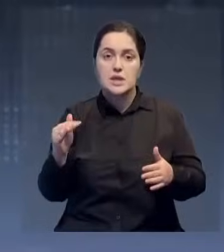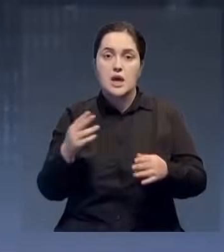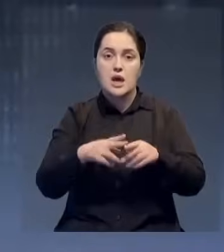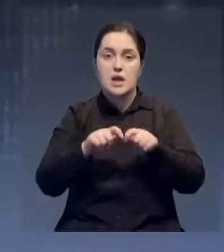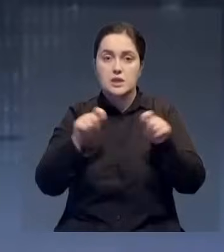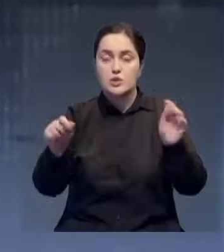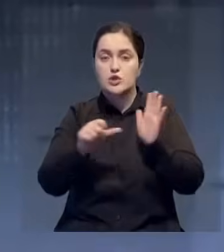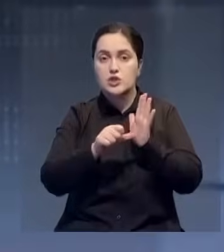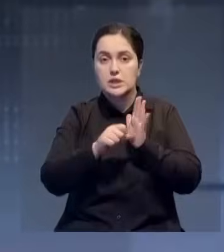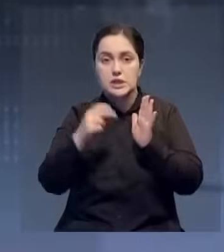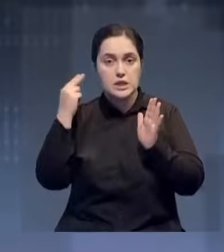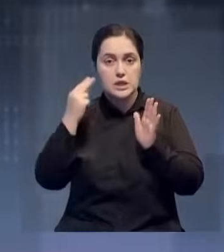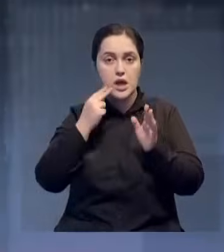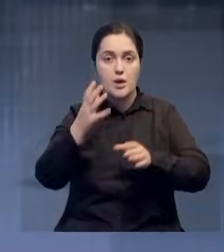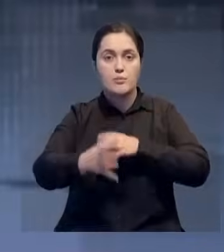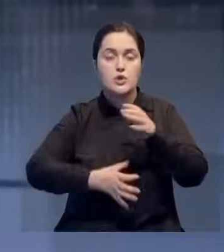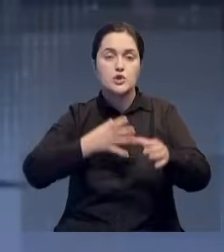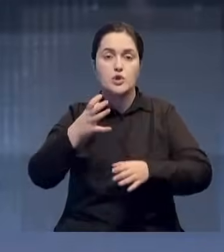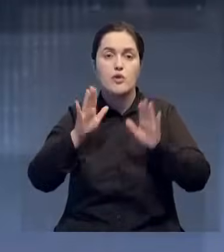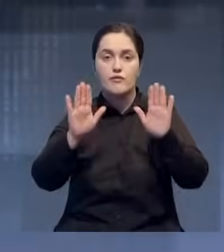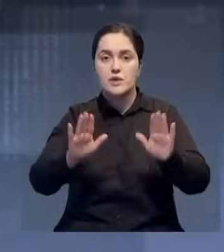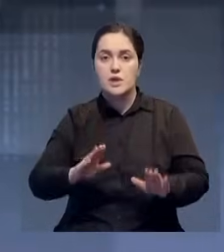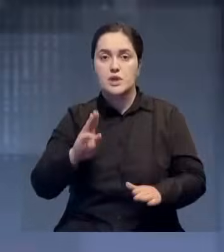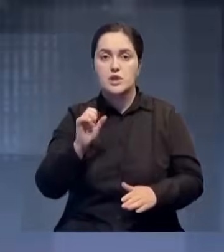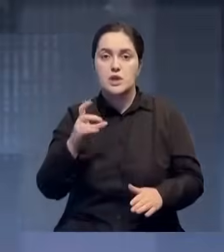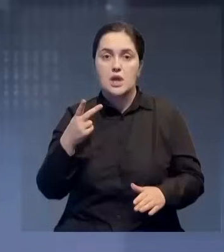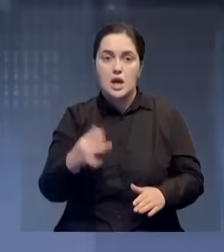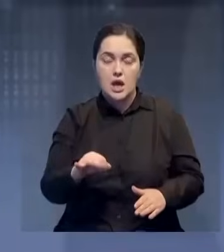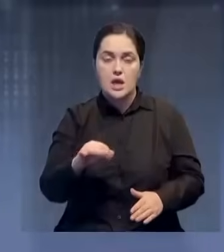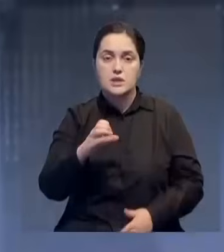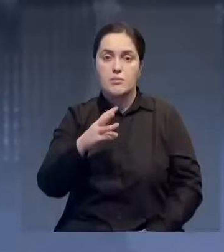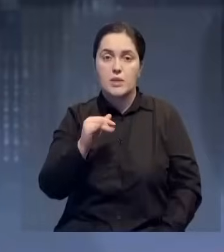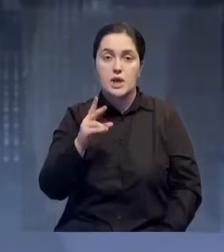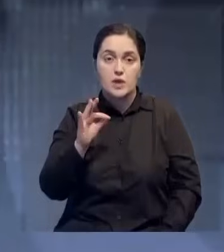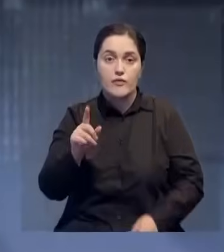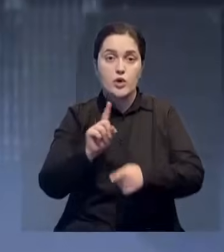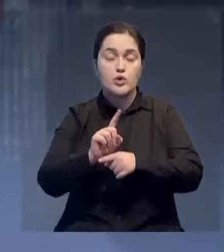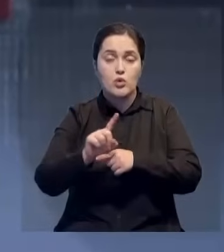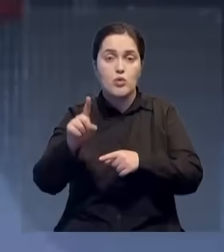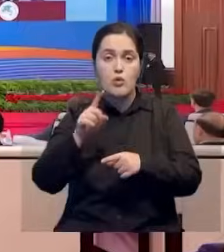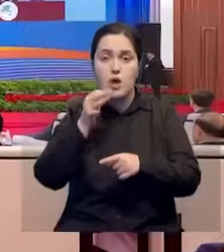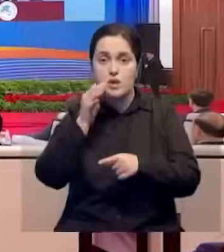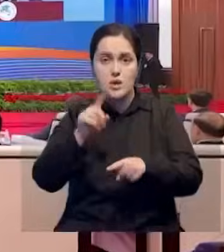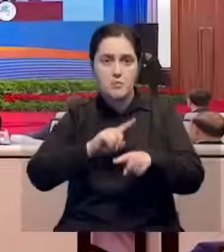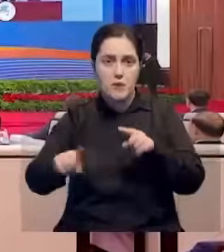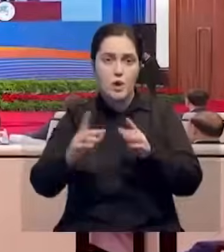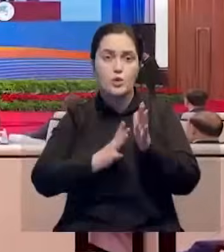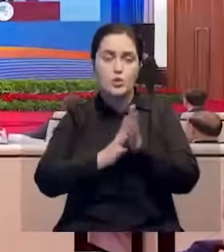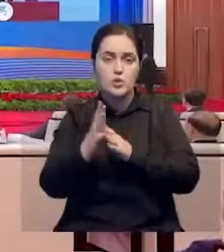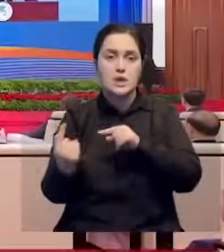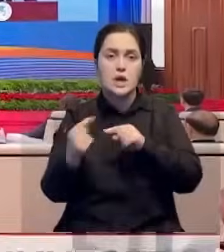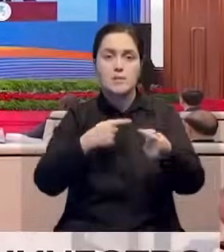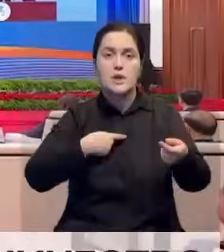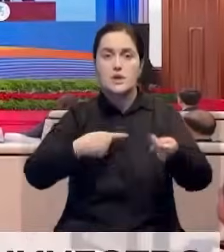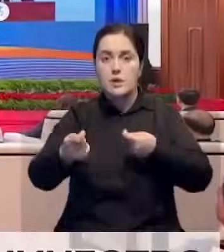церемонии открытия 6-й китайской международной импортной выставки в Шанхае. Алихан Смаилов также отметил динамичный рост взаимной торговли